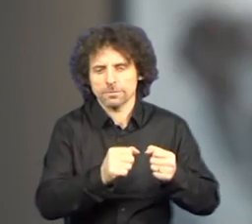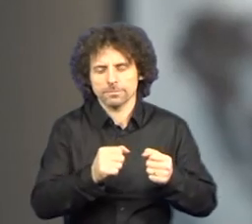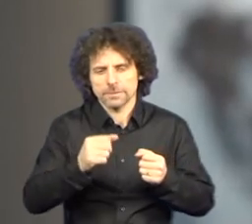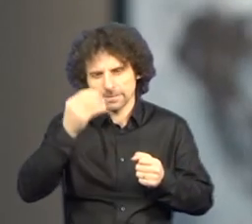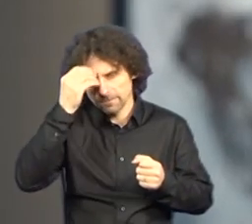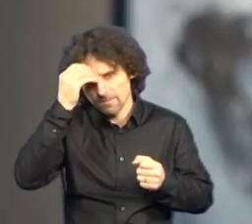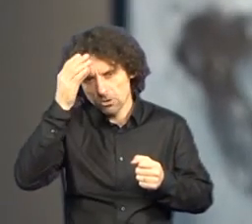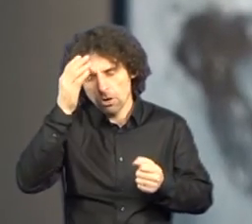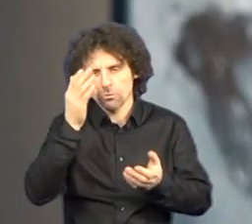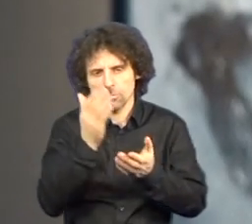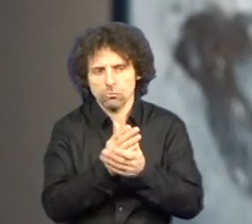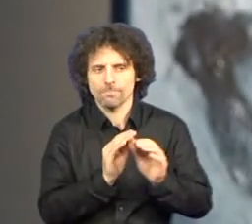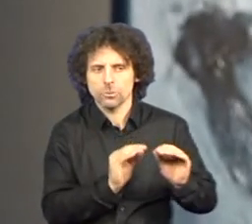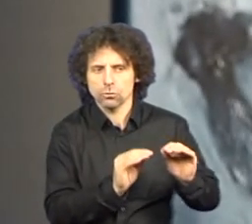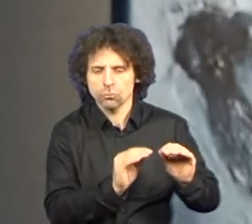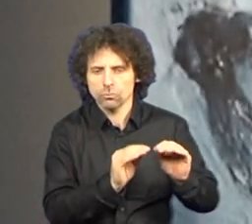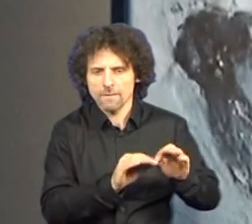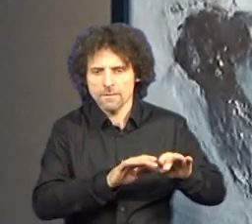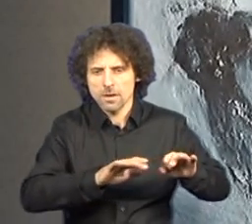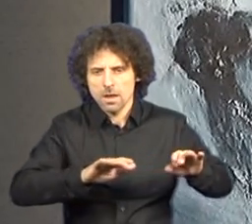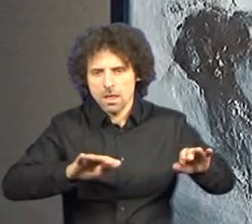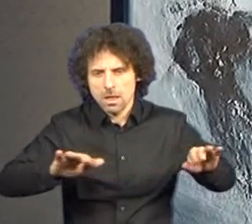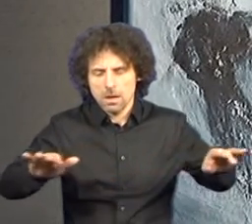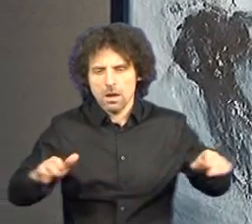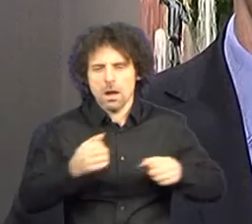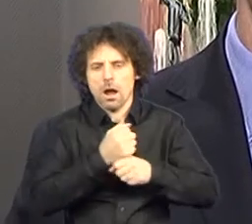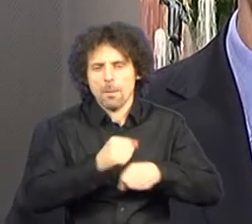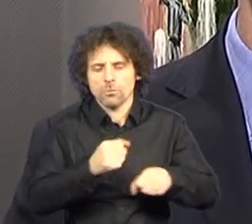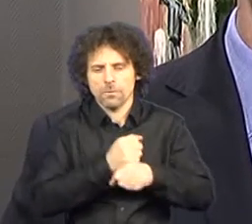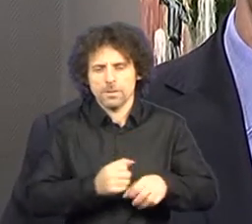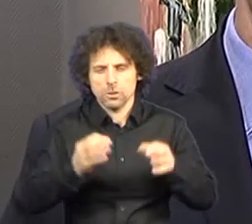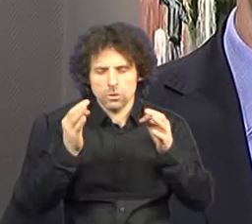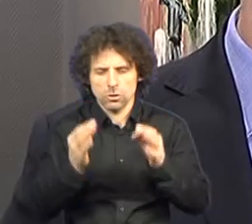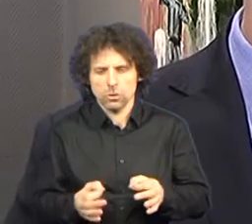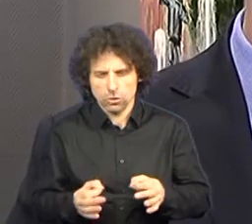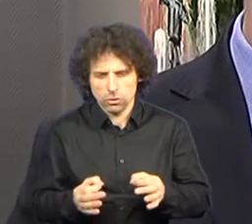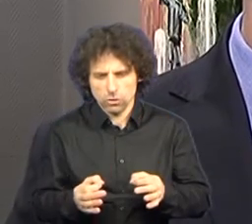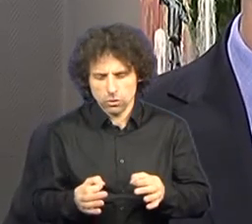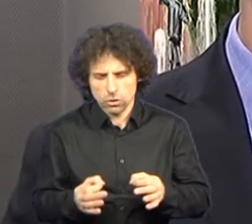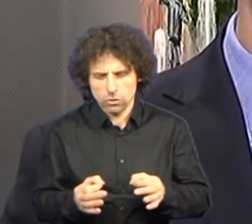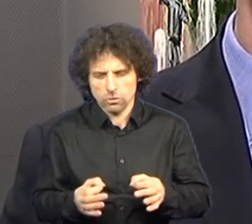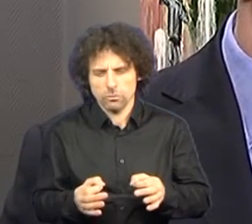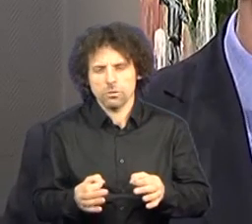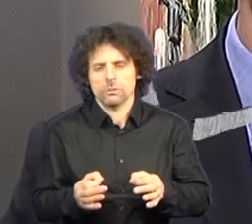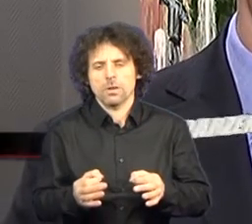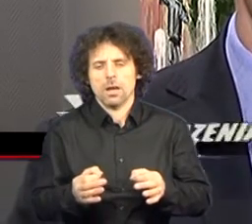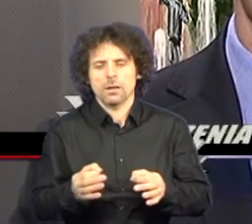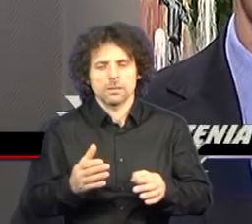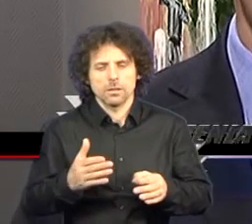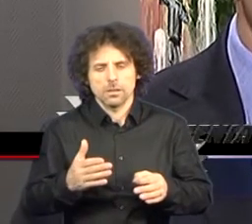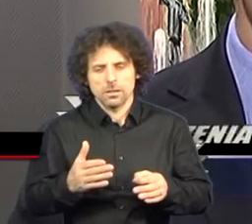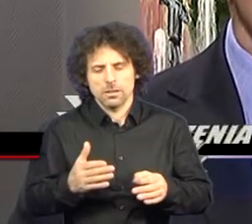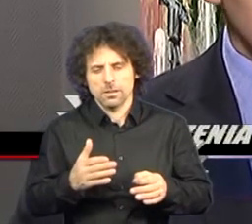Wykształciliśmy w szkole plastycznej wielu wspaniałych absolwentów, które dzisiaj słyszymy